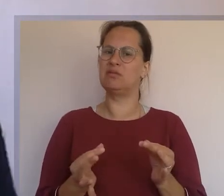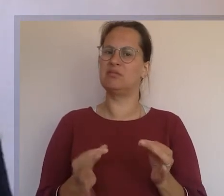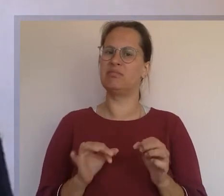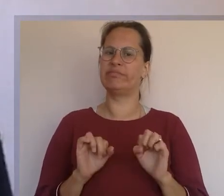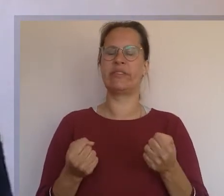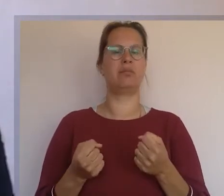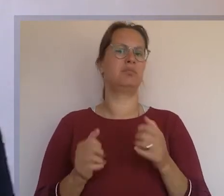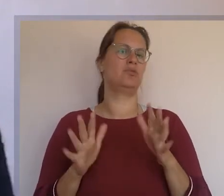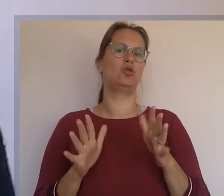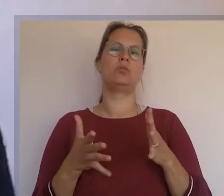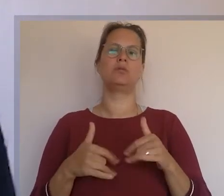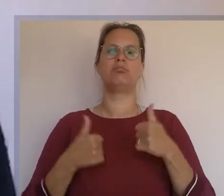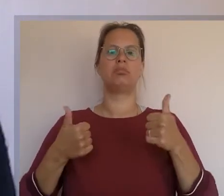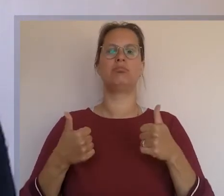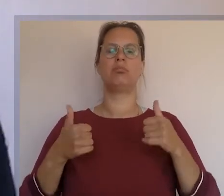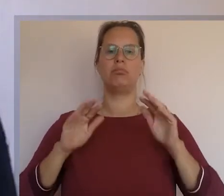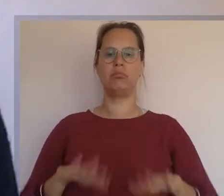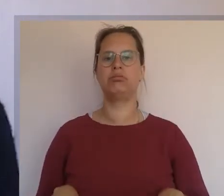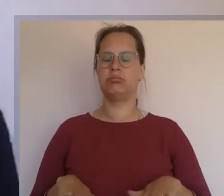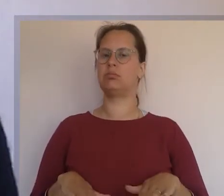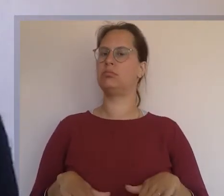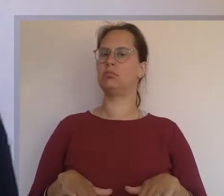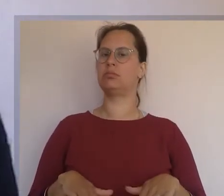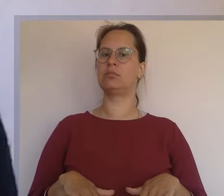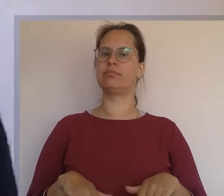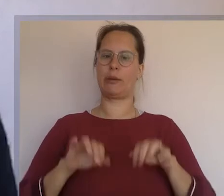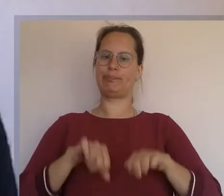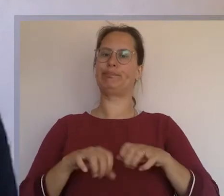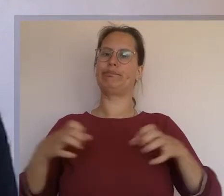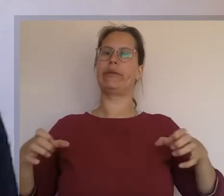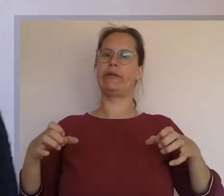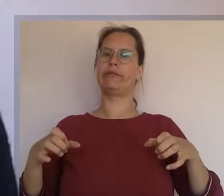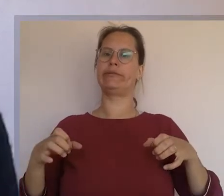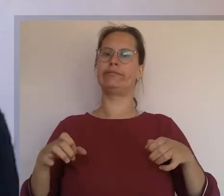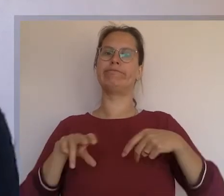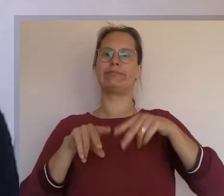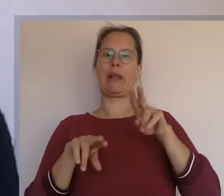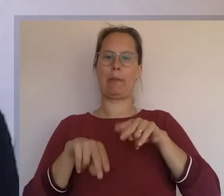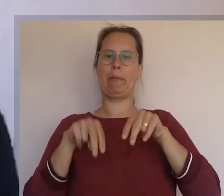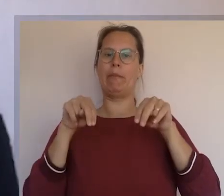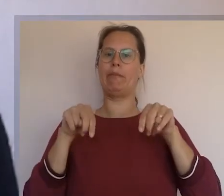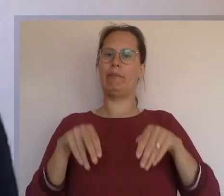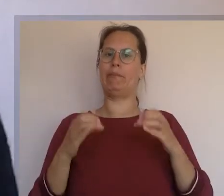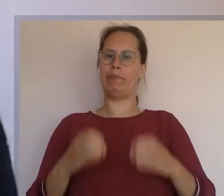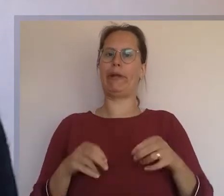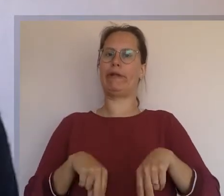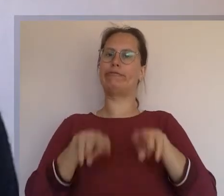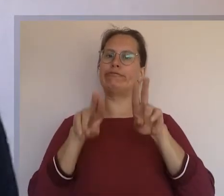kun je er soms maar beter even aan toegeven. Lekker op de bank liggen, met je beentjes omhoog